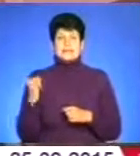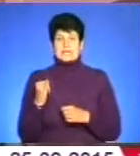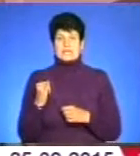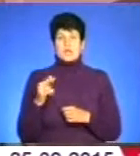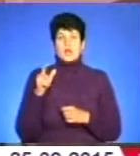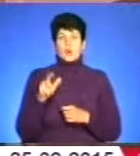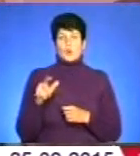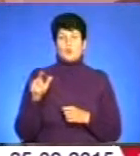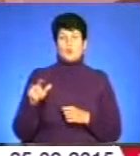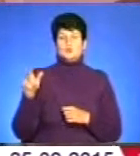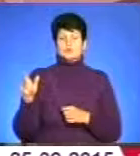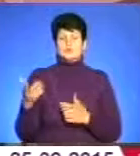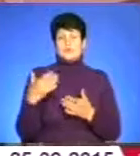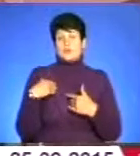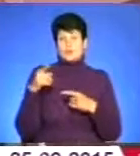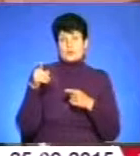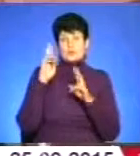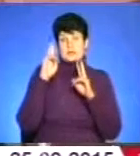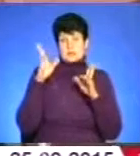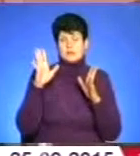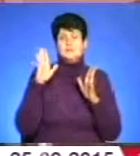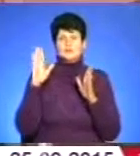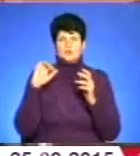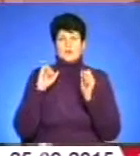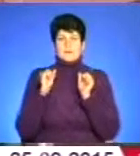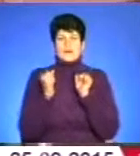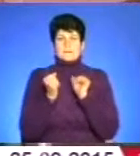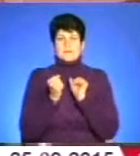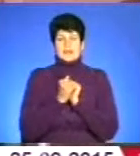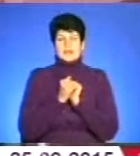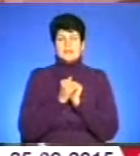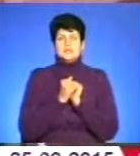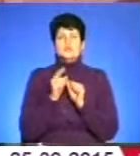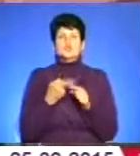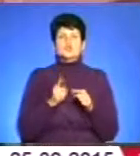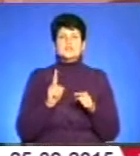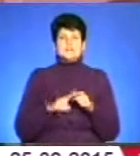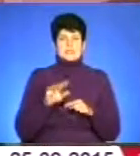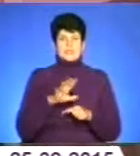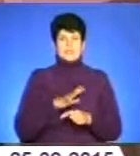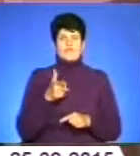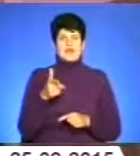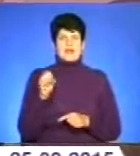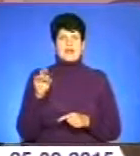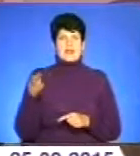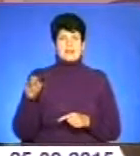люди, які навіть його не знали, будуть пам'ятати, по крайній мірі, що це був Герета.